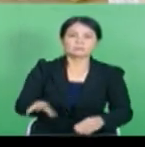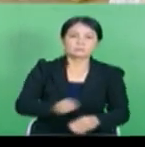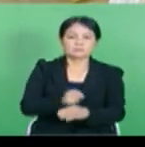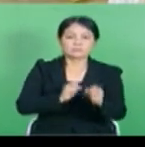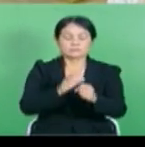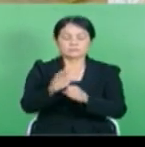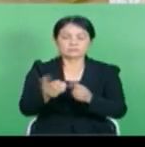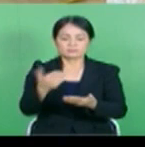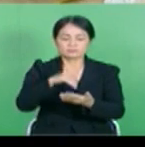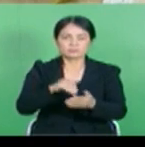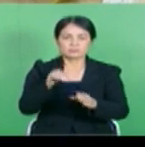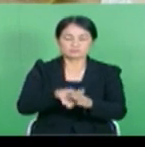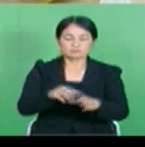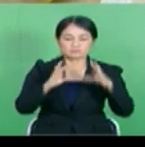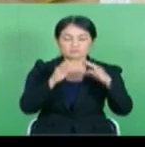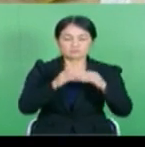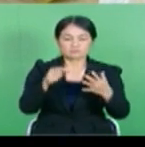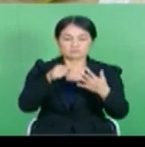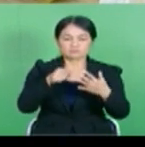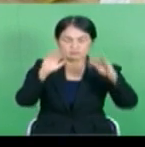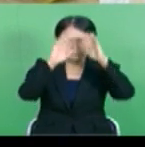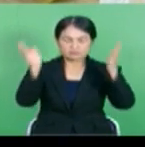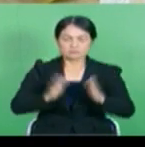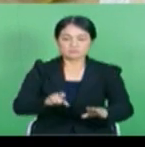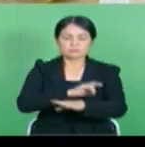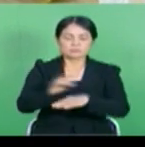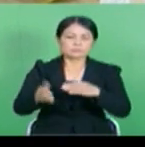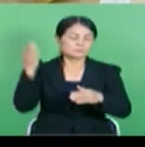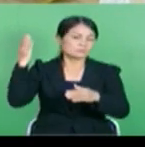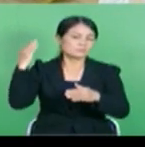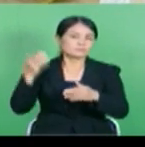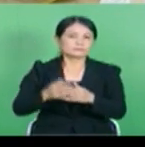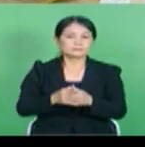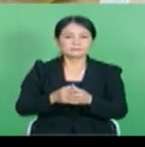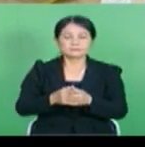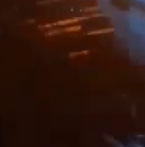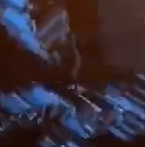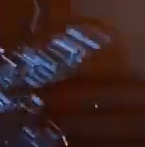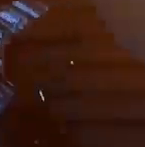បានផ្ដួចផ្ដើមឡើងនៅក្នុងកិច្ចប្រជុំកំពូលអាស៊ាននាពេលកន្លងមកនេះ។